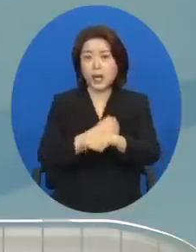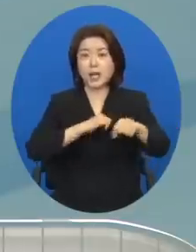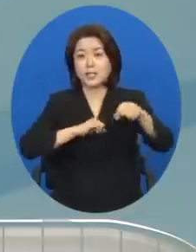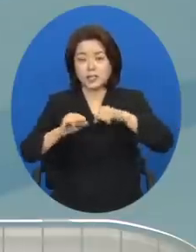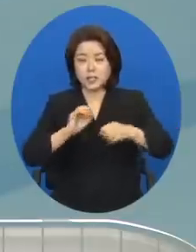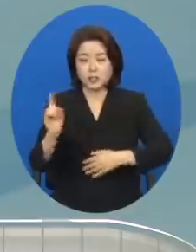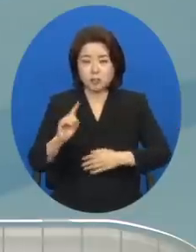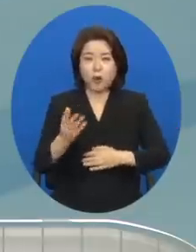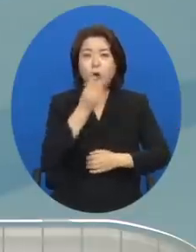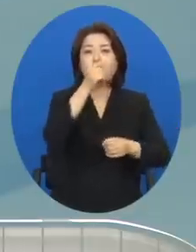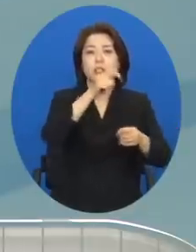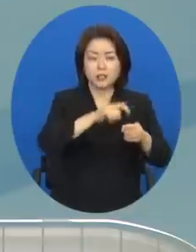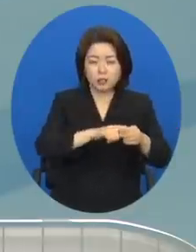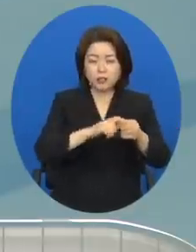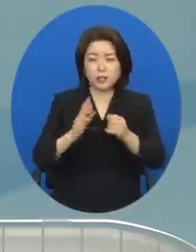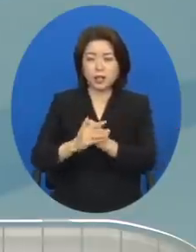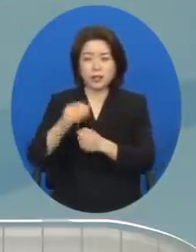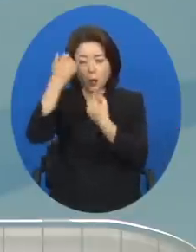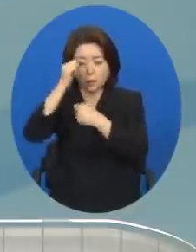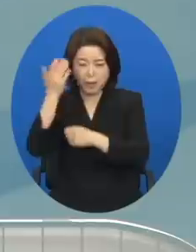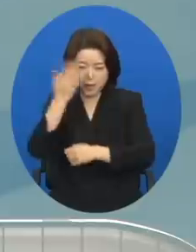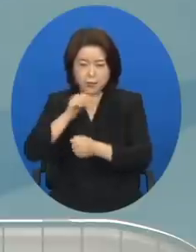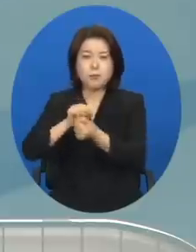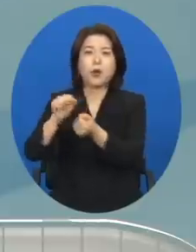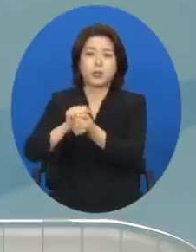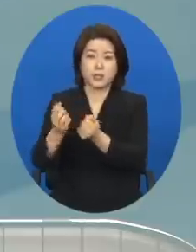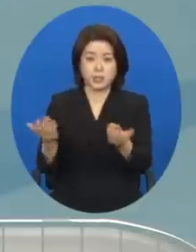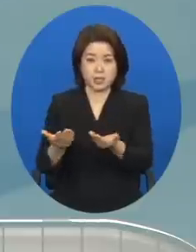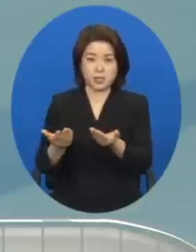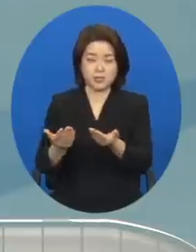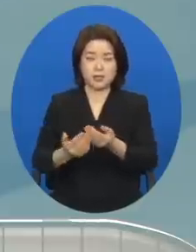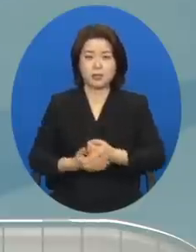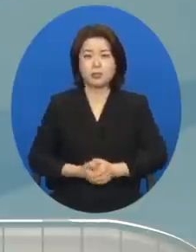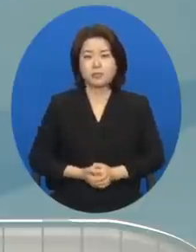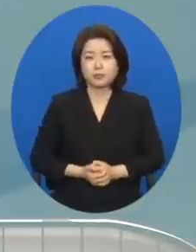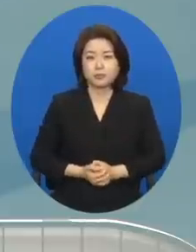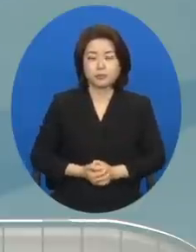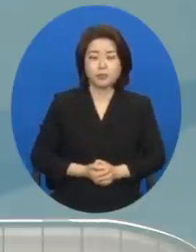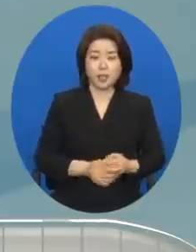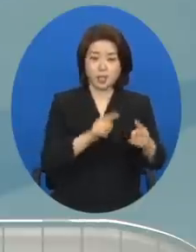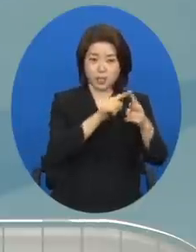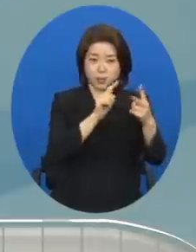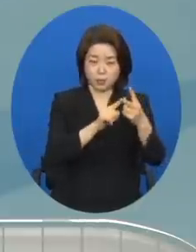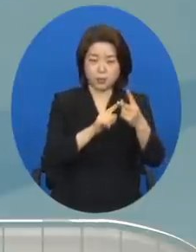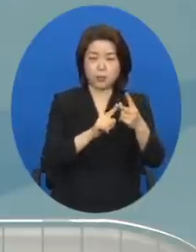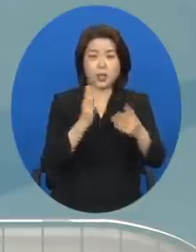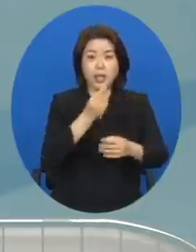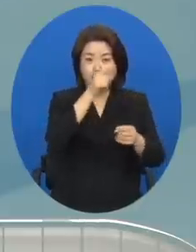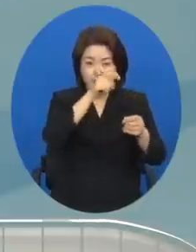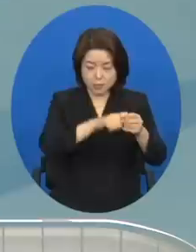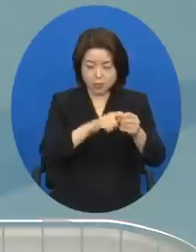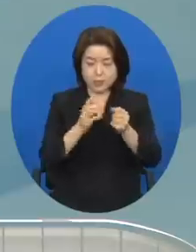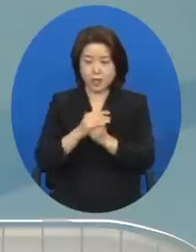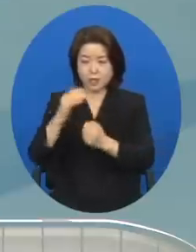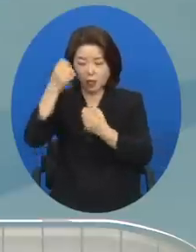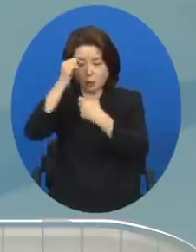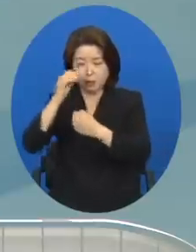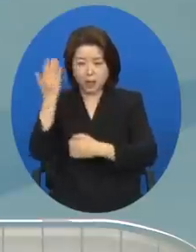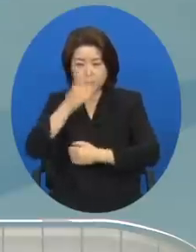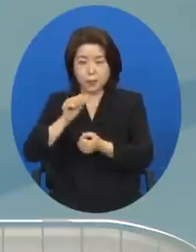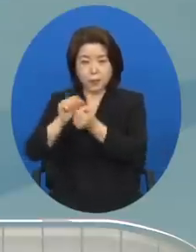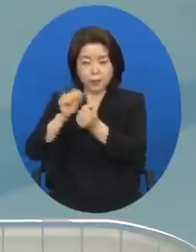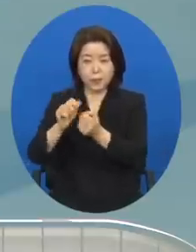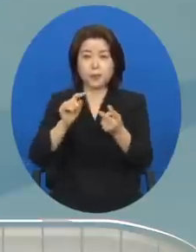또 세족이에요. 제자들의 발을 씻기신 일입니다. 이 성찬식과 세족식은 주님 오실